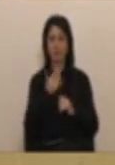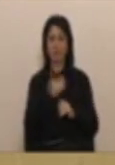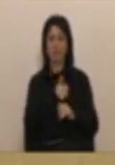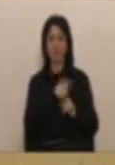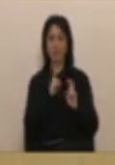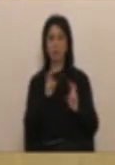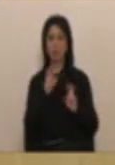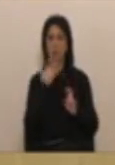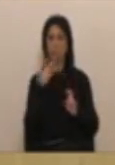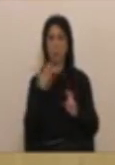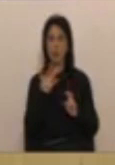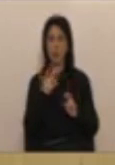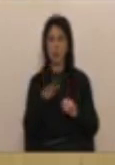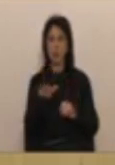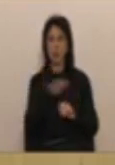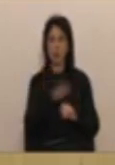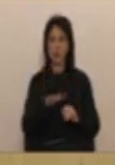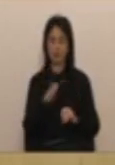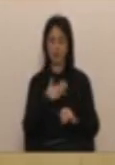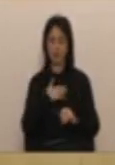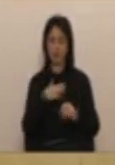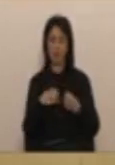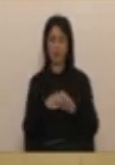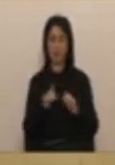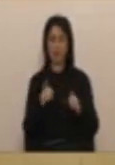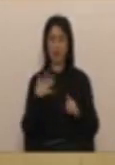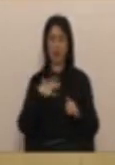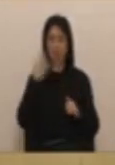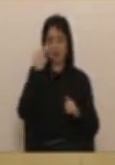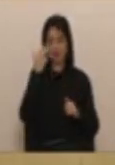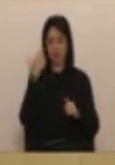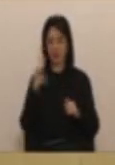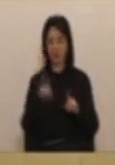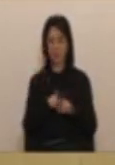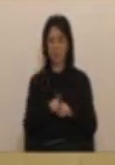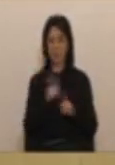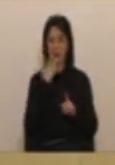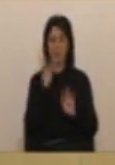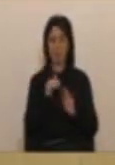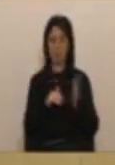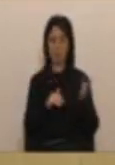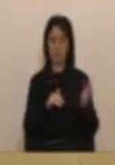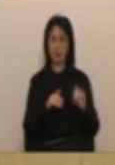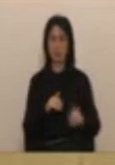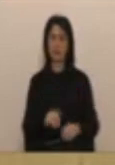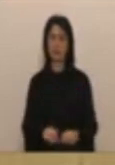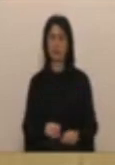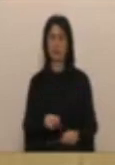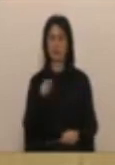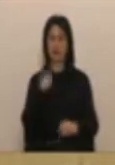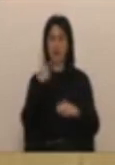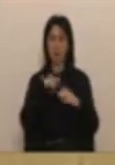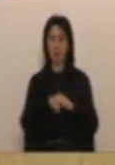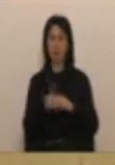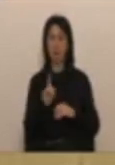სასურველი პოლიტიკური გარემო. Ჩვენმა გუნდმა, როგორც ქართულ ოცნებას, ასევე ნაციონალურ მოძრაობას, იქიდან